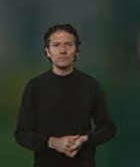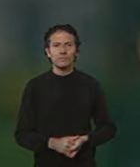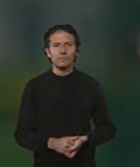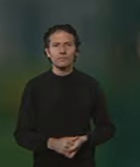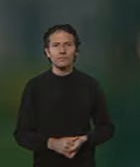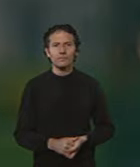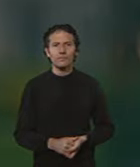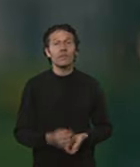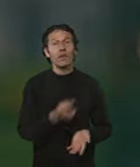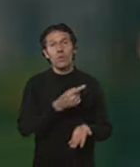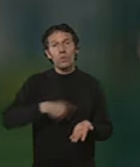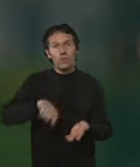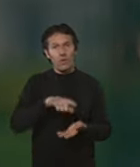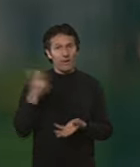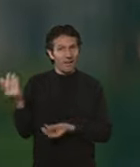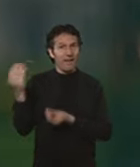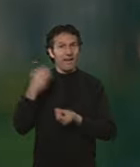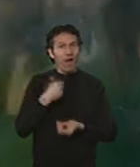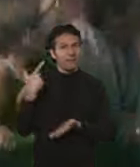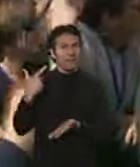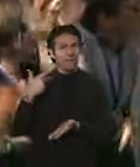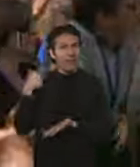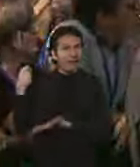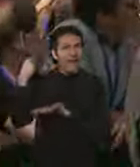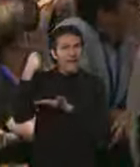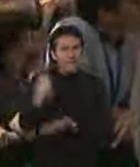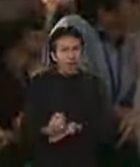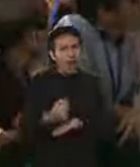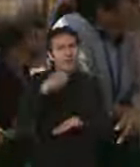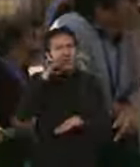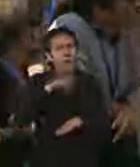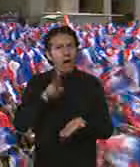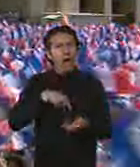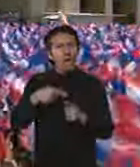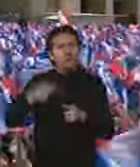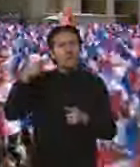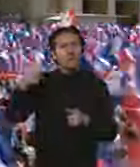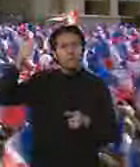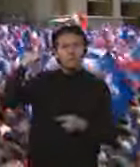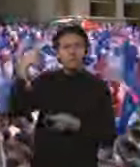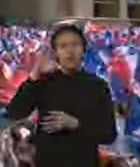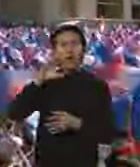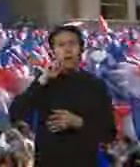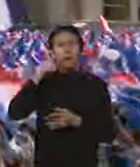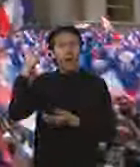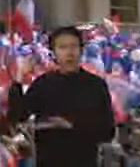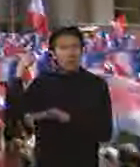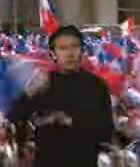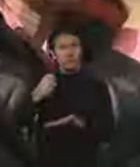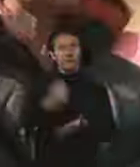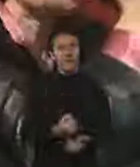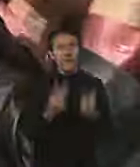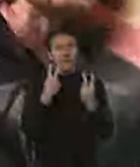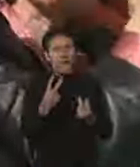chrétiennes nous avons reçu en héritage de nos parents et de nos grands-parents des valeurs